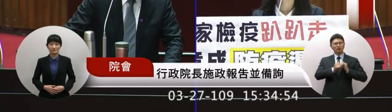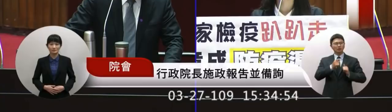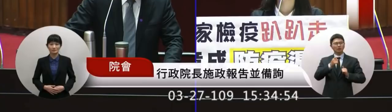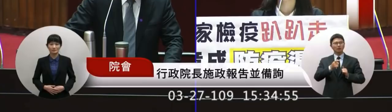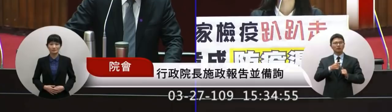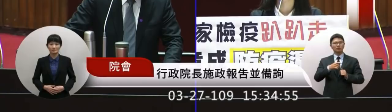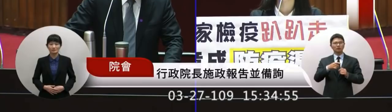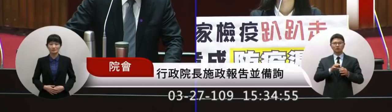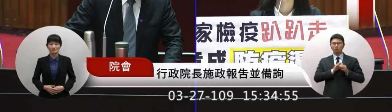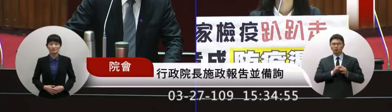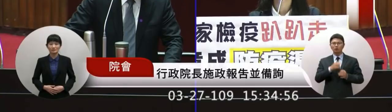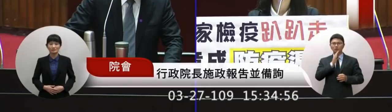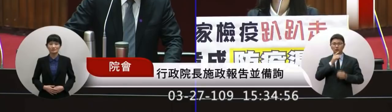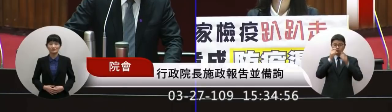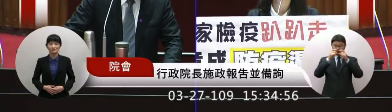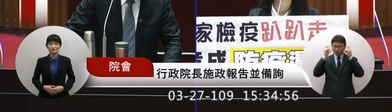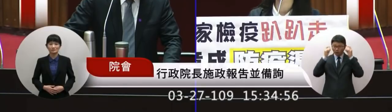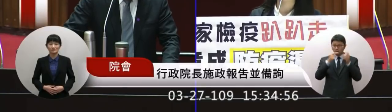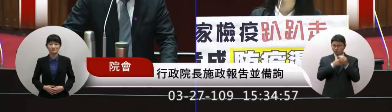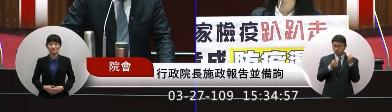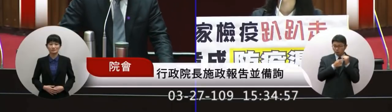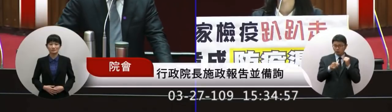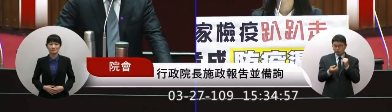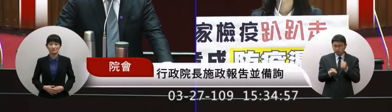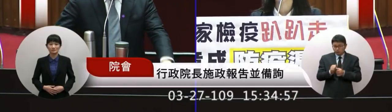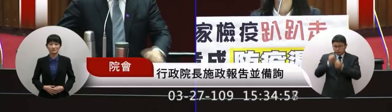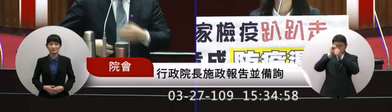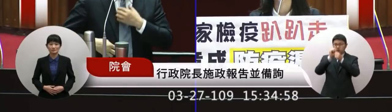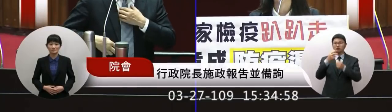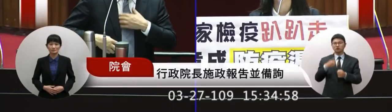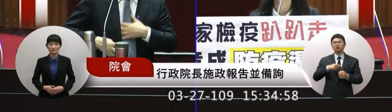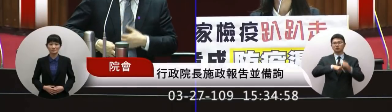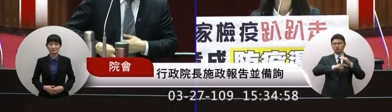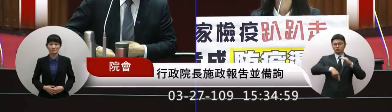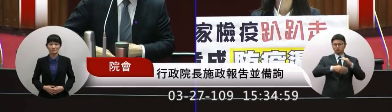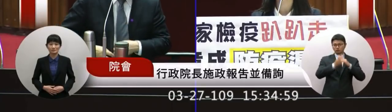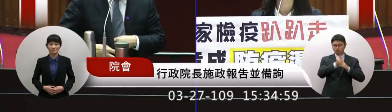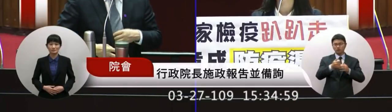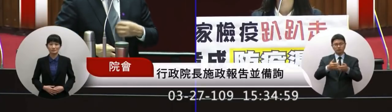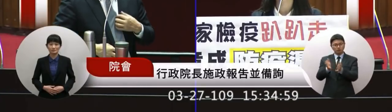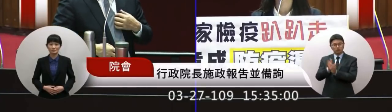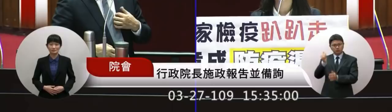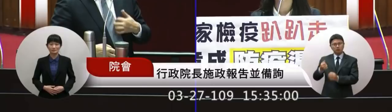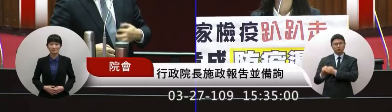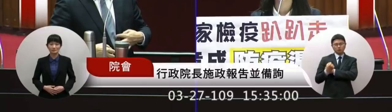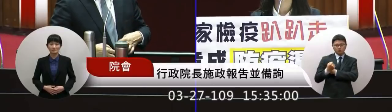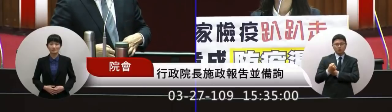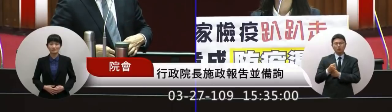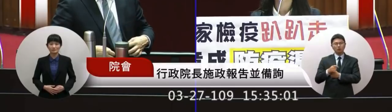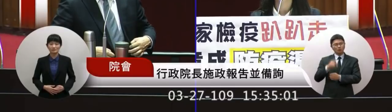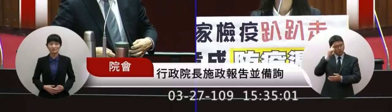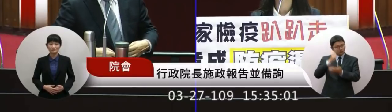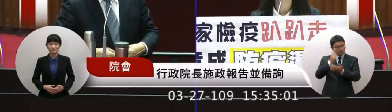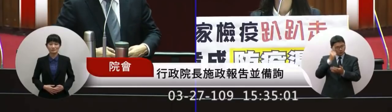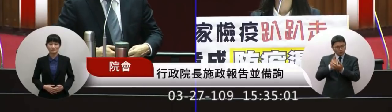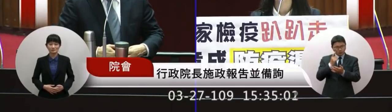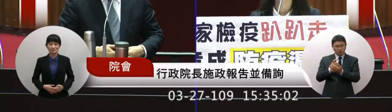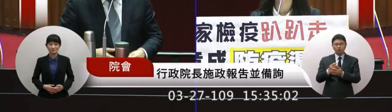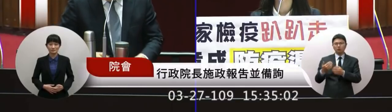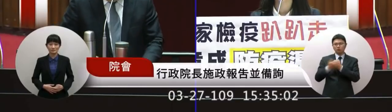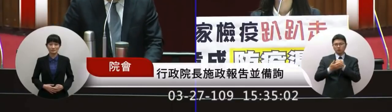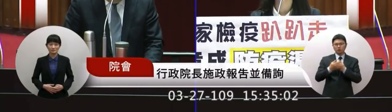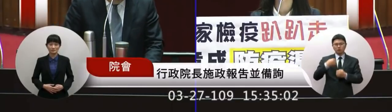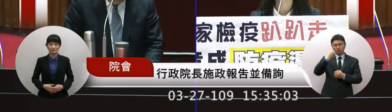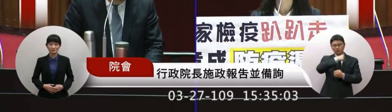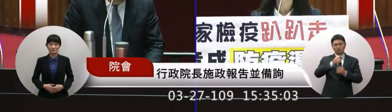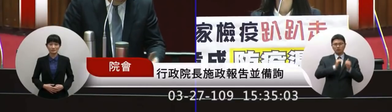的产量确实已经提升。那也感谢我们部长的努力，还有院长哦，大家这个日以继夜的这个守护我们台